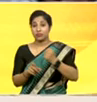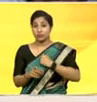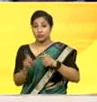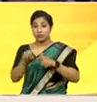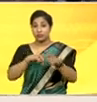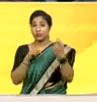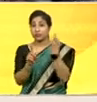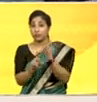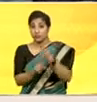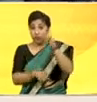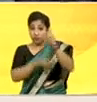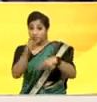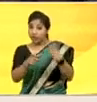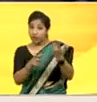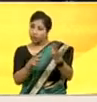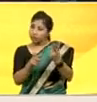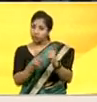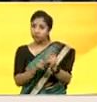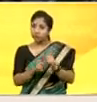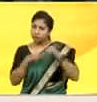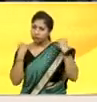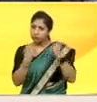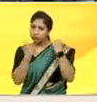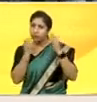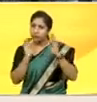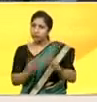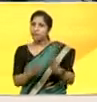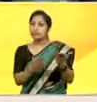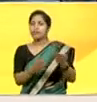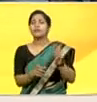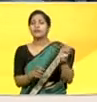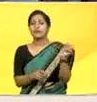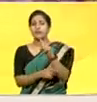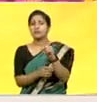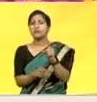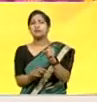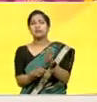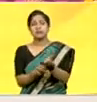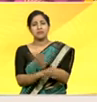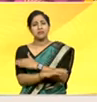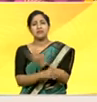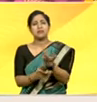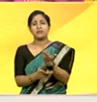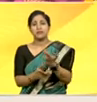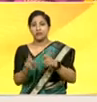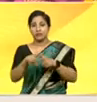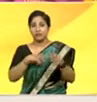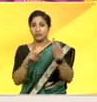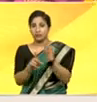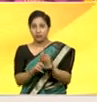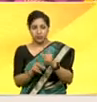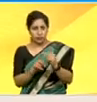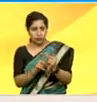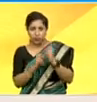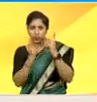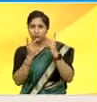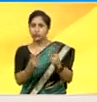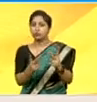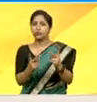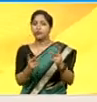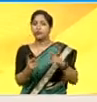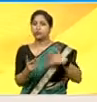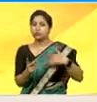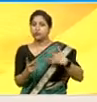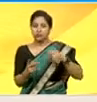जम्मू कश्मीर के लोग भी पीछे नहीं हैं। पिछले महीने जम्मू कश्मीर ने जो कर दिखाया है,